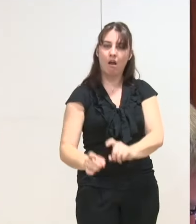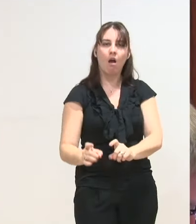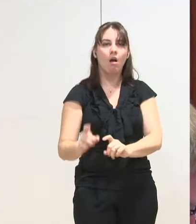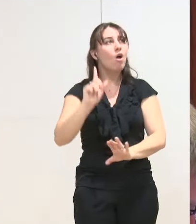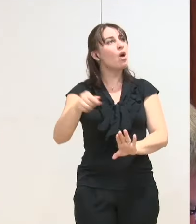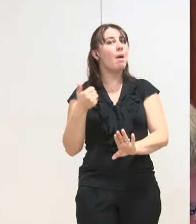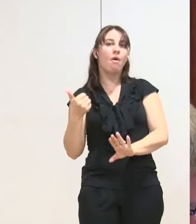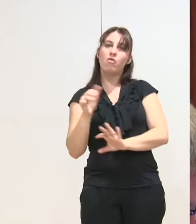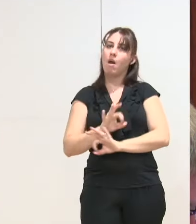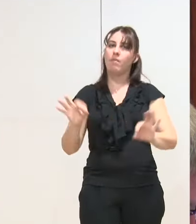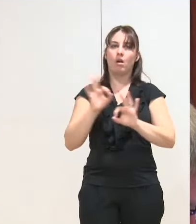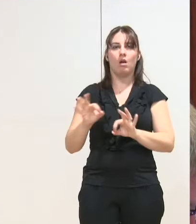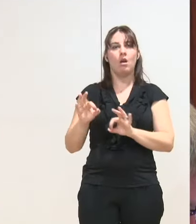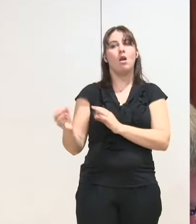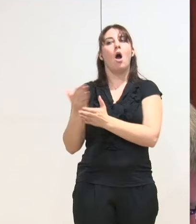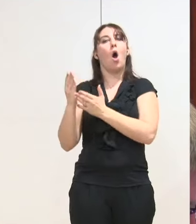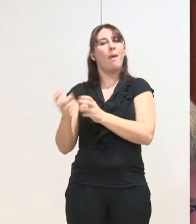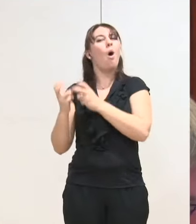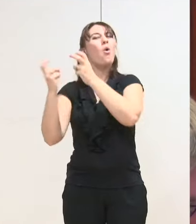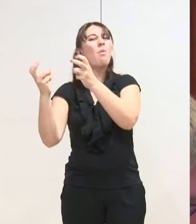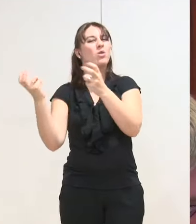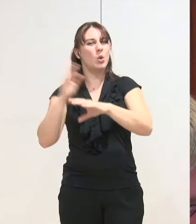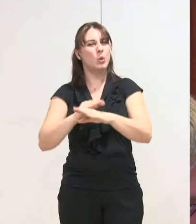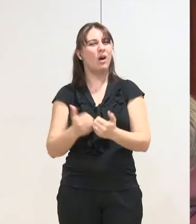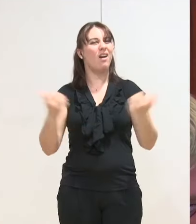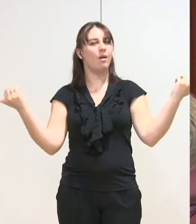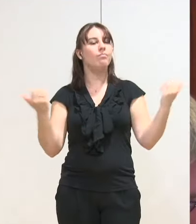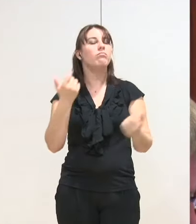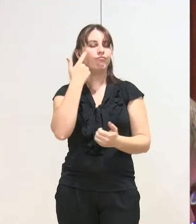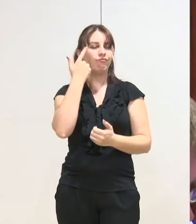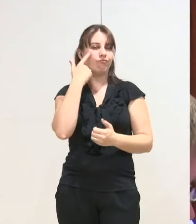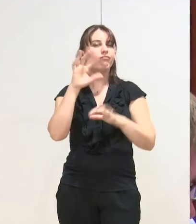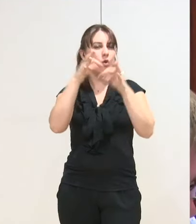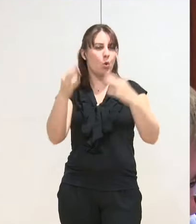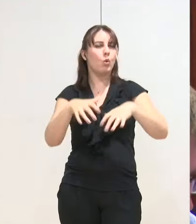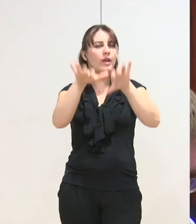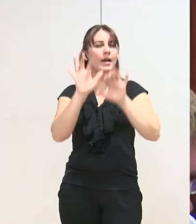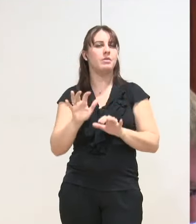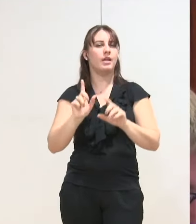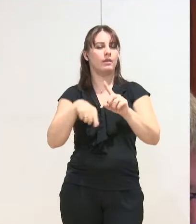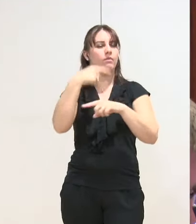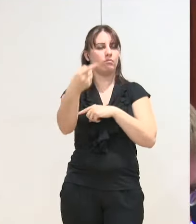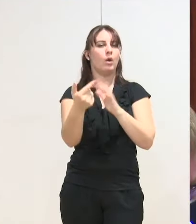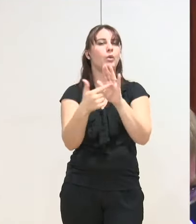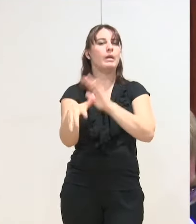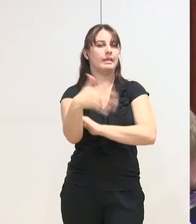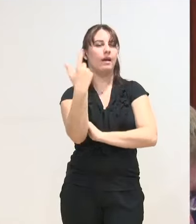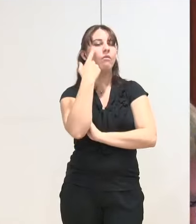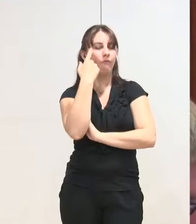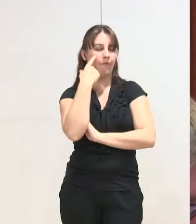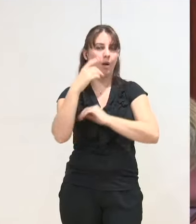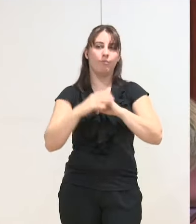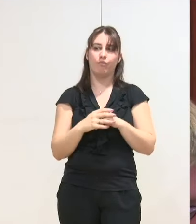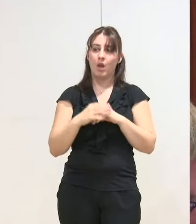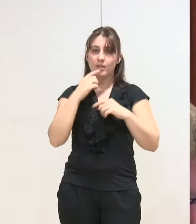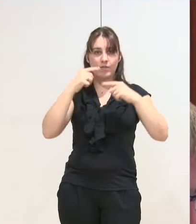auriez dû faire tout en augmentant l'emprunt mais nous y reviendrons au compte administratif 2015 là vous avez à gérer cette baisse